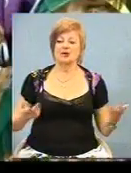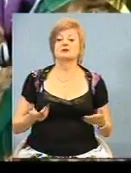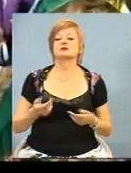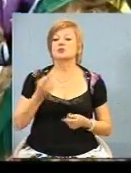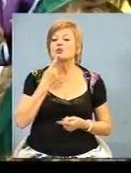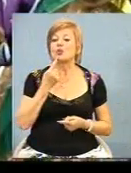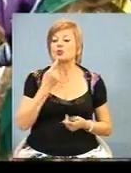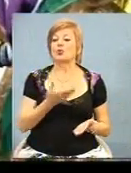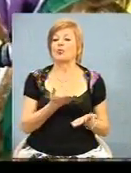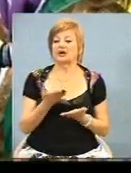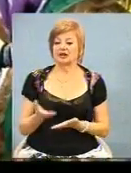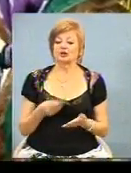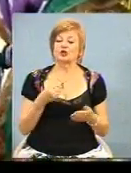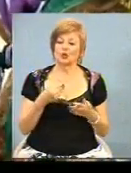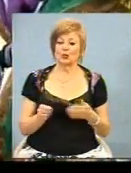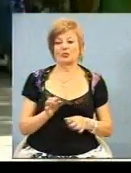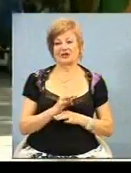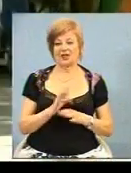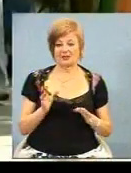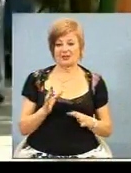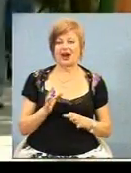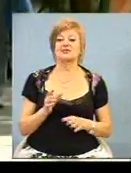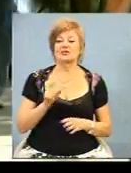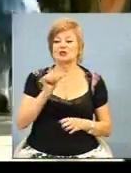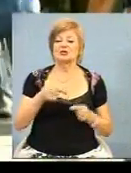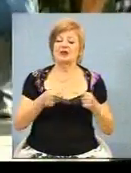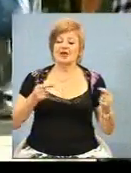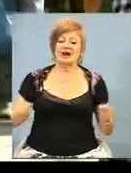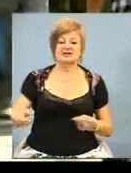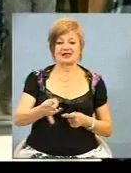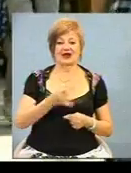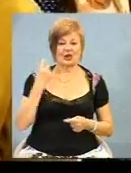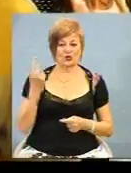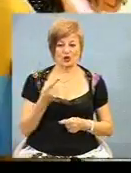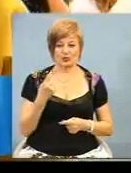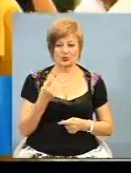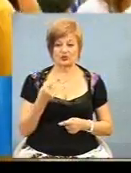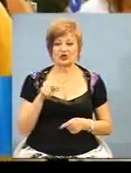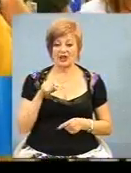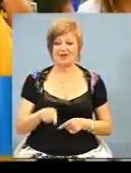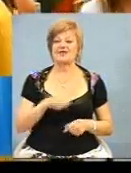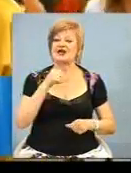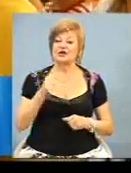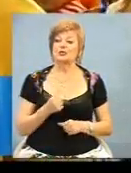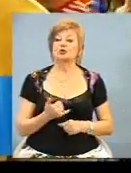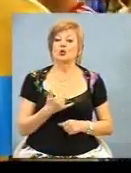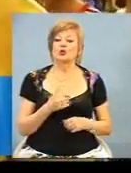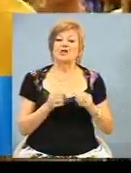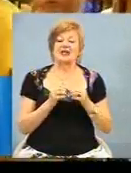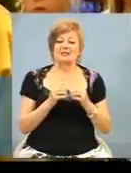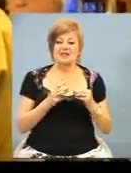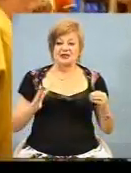припрошують скуштувати та купити на святі меду пасічники з різних районів області. У цьому році у нас